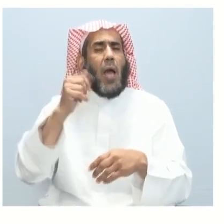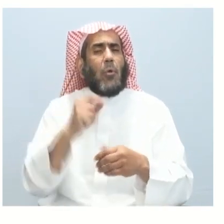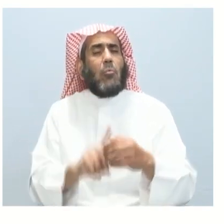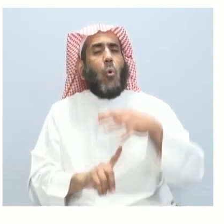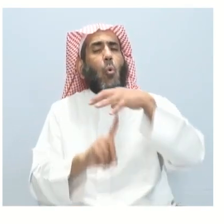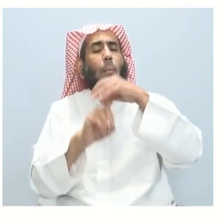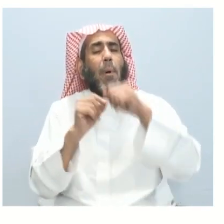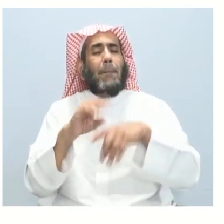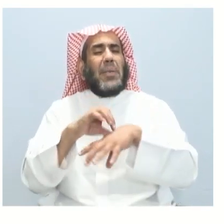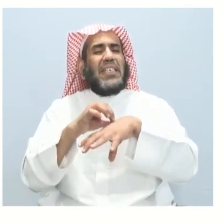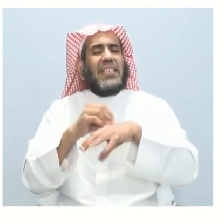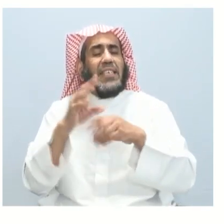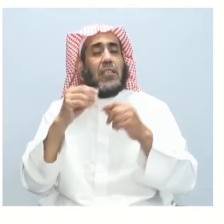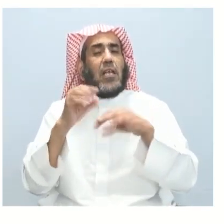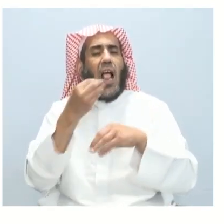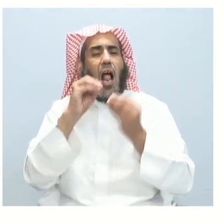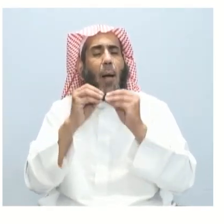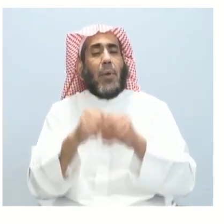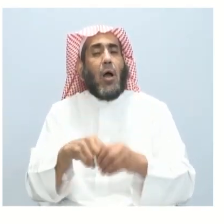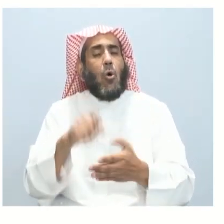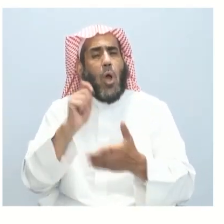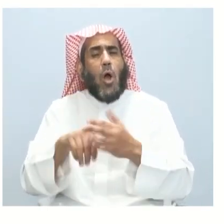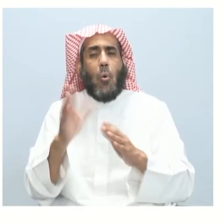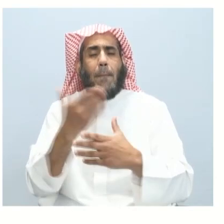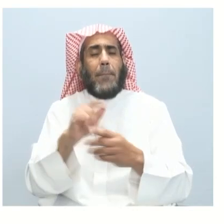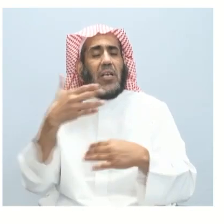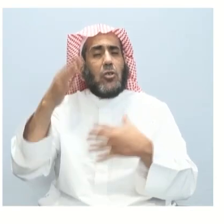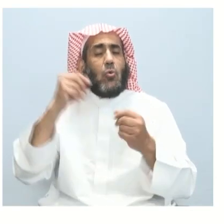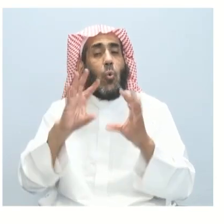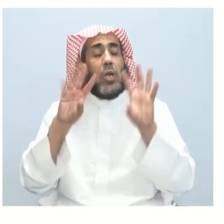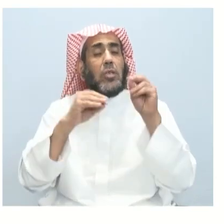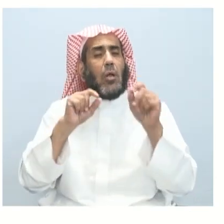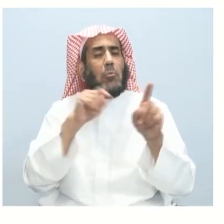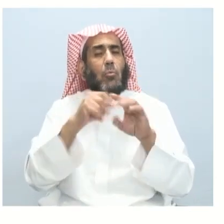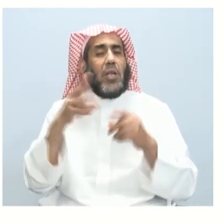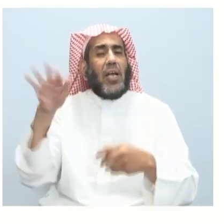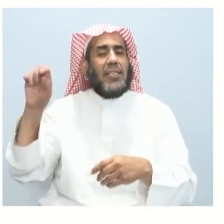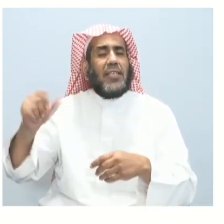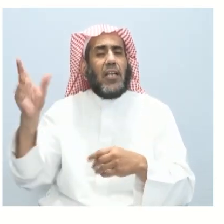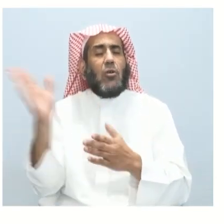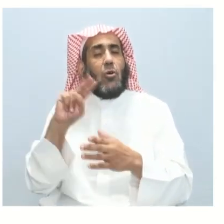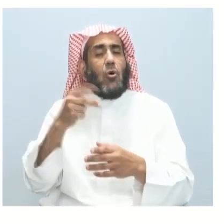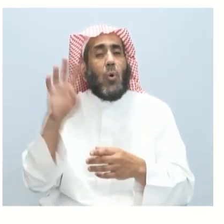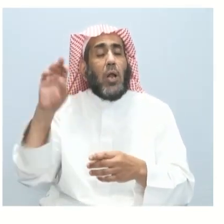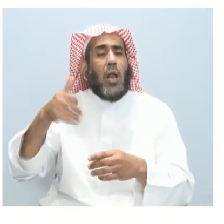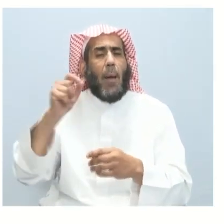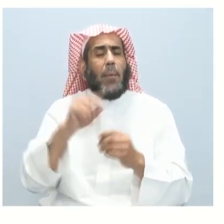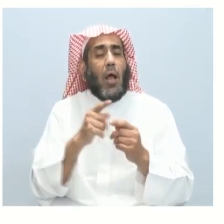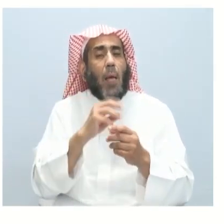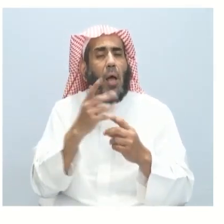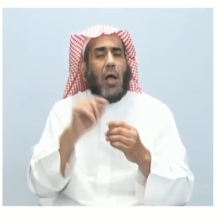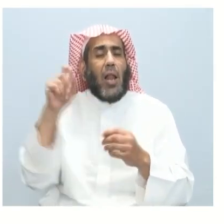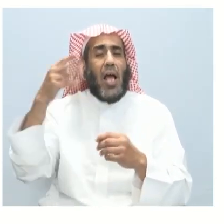قبه من جلد حمراء ويحكم بين الشعراء والقصه المشهوره تحدثنا عنها بين حسان والنابغه ولما حكم